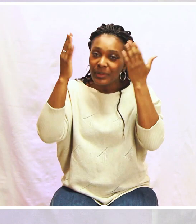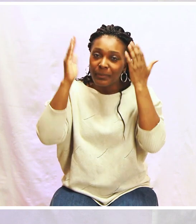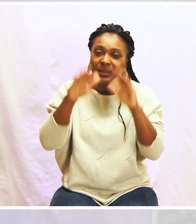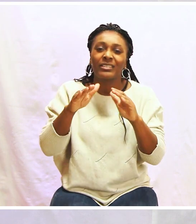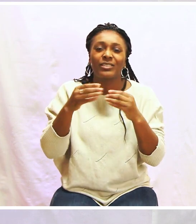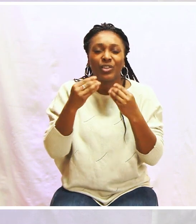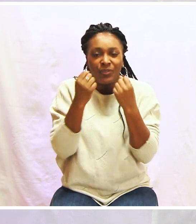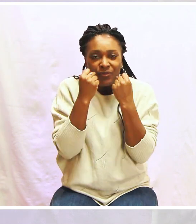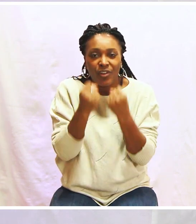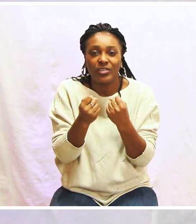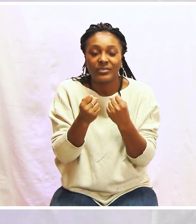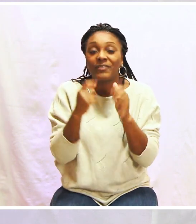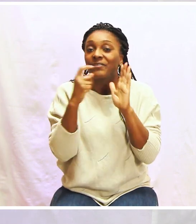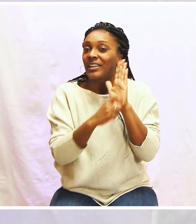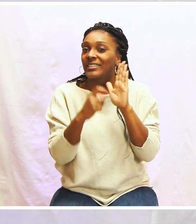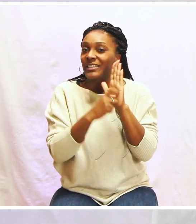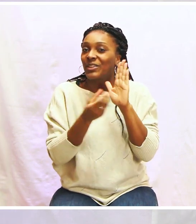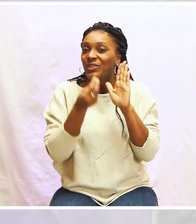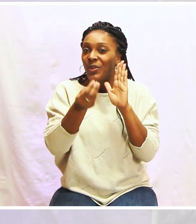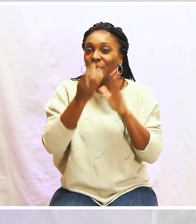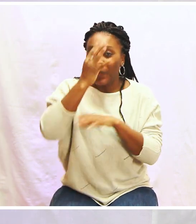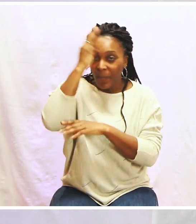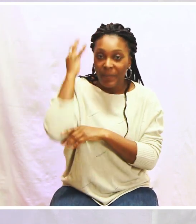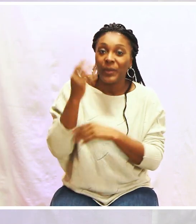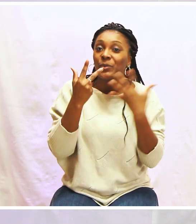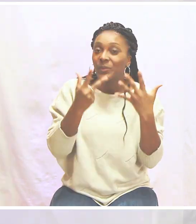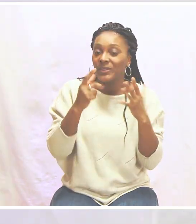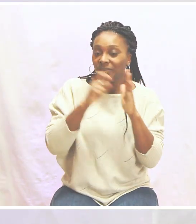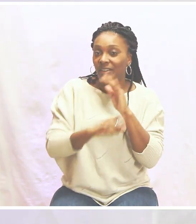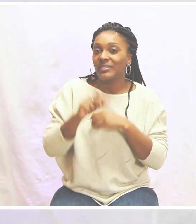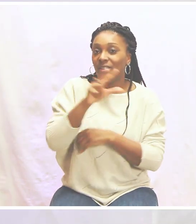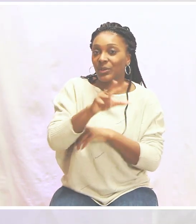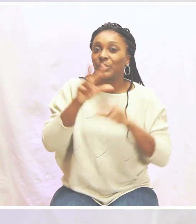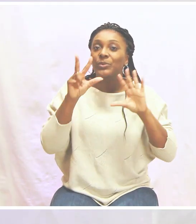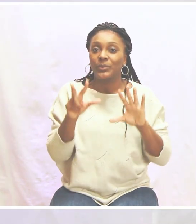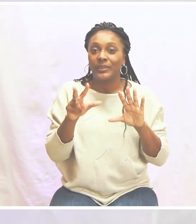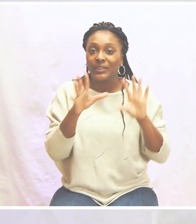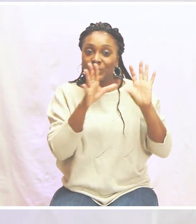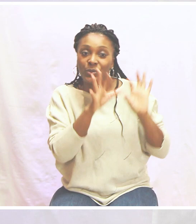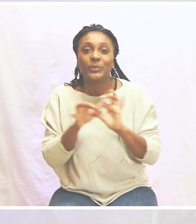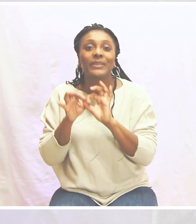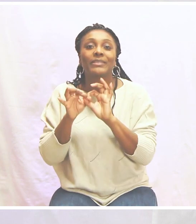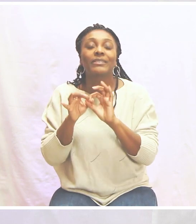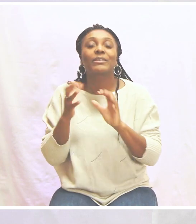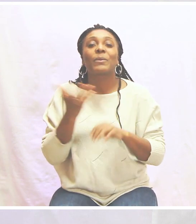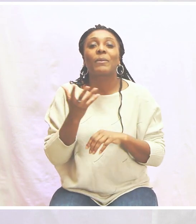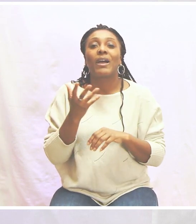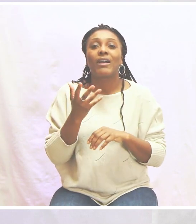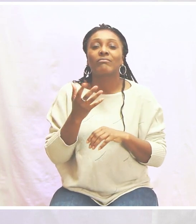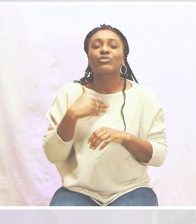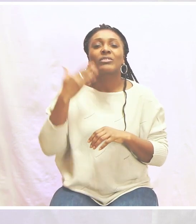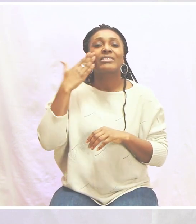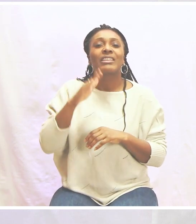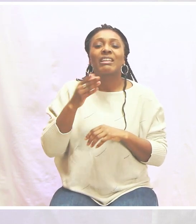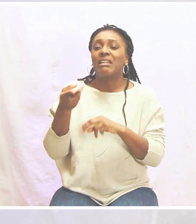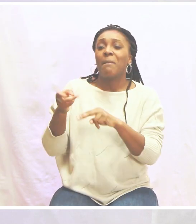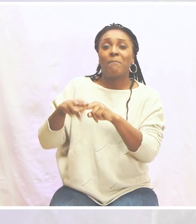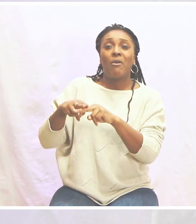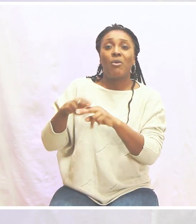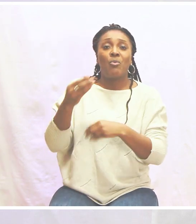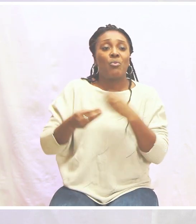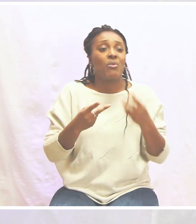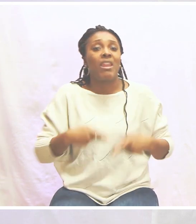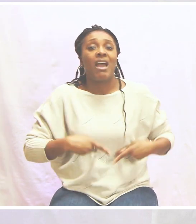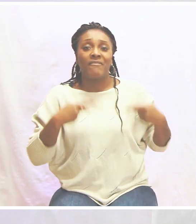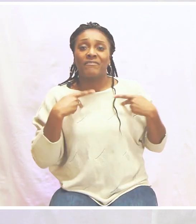verset-là, Romains 8, 38, qui est dans la suite de ce qu'on a lu tout à l'heure, j'ai l'assurance que ni la mort ni la vie, tu as cette